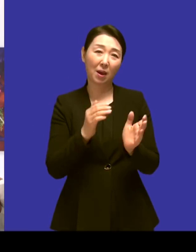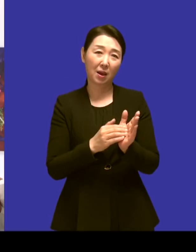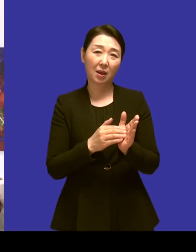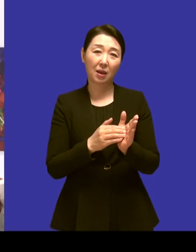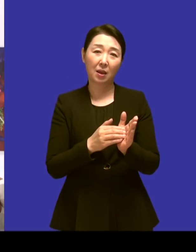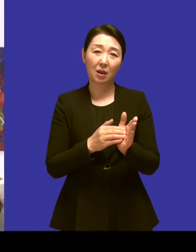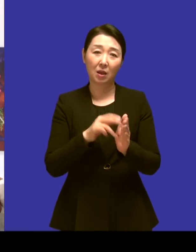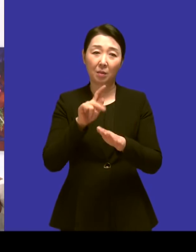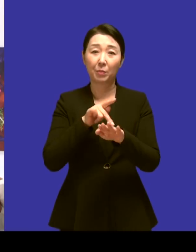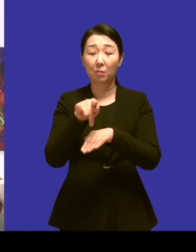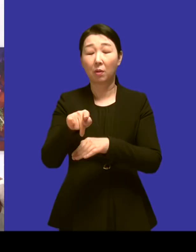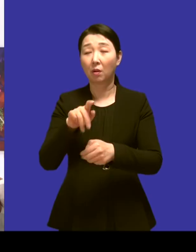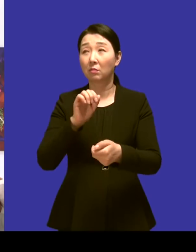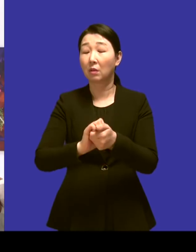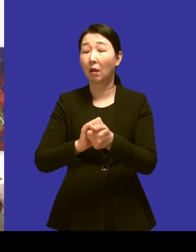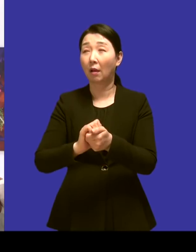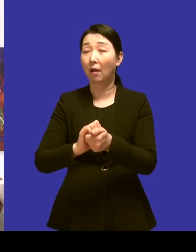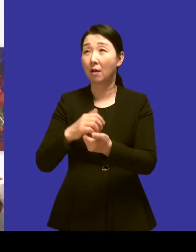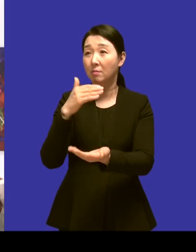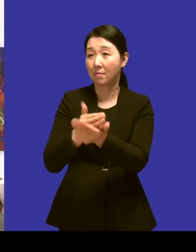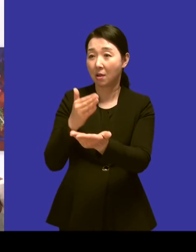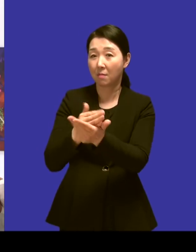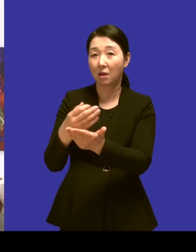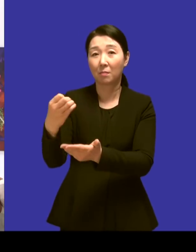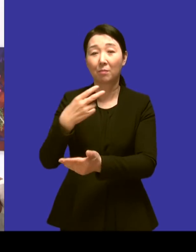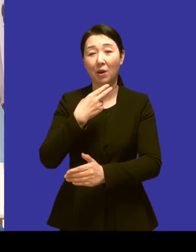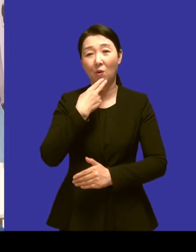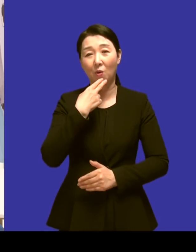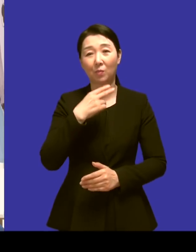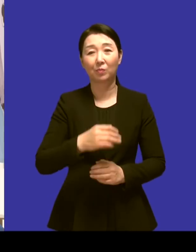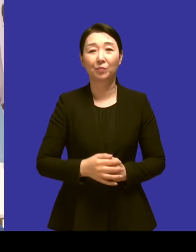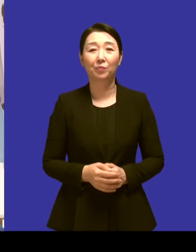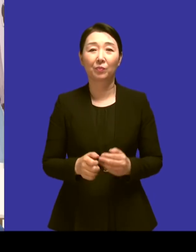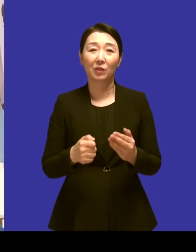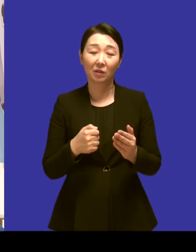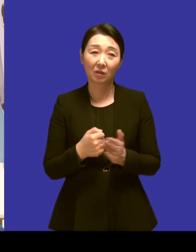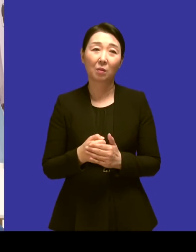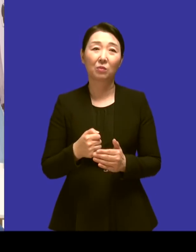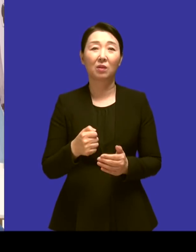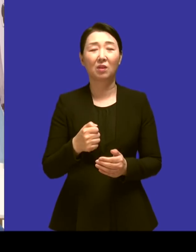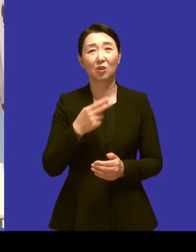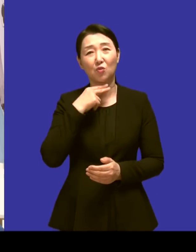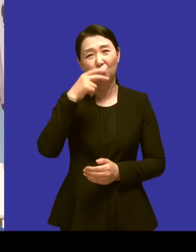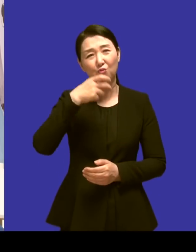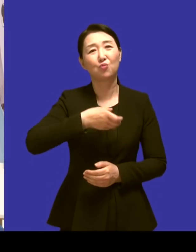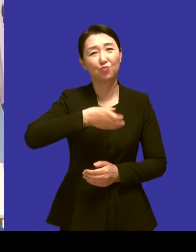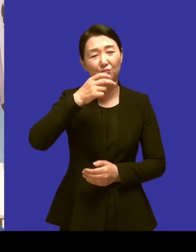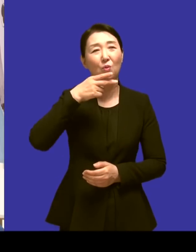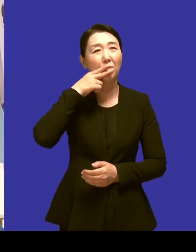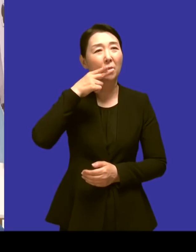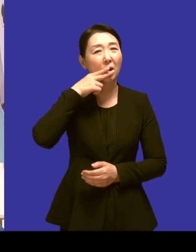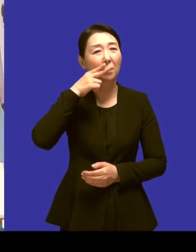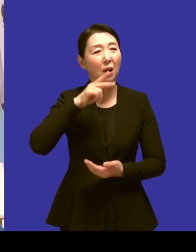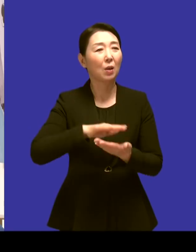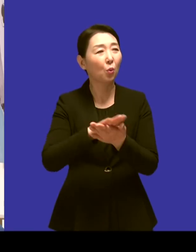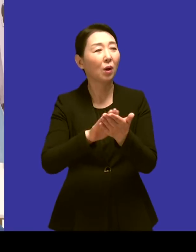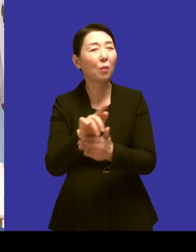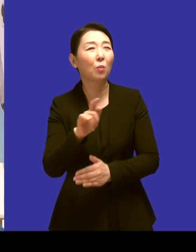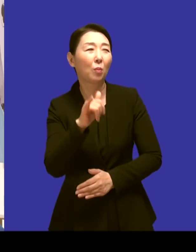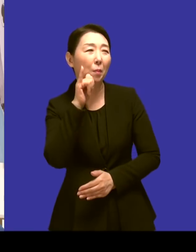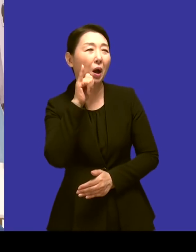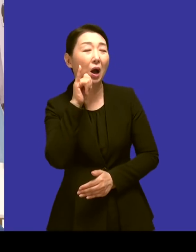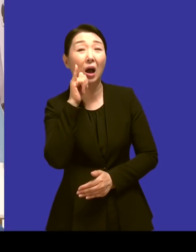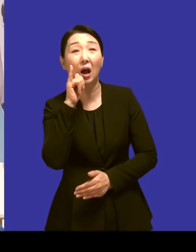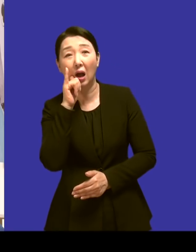거기서는 딱히 제약 자체가 존재하지 않았어요. 처음에 갔을 때. 그러니까 더 열심히 그런 것들을 찾아다닌 거예요. 더 노는 거 막 이런